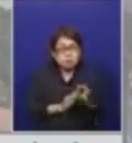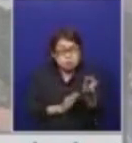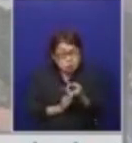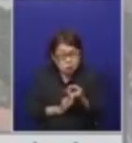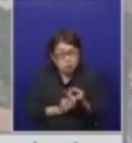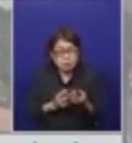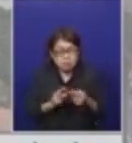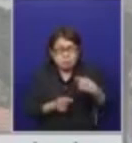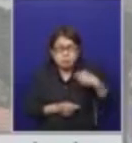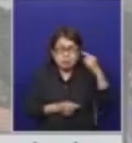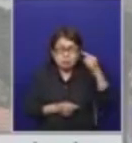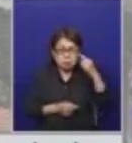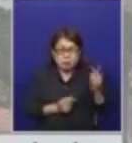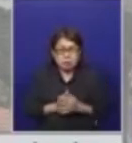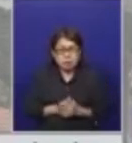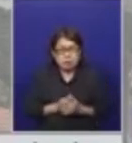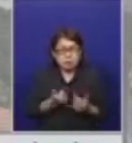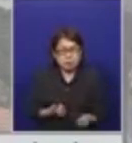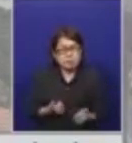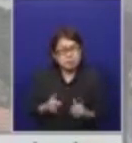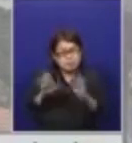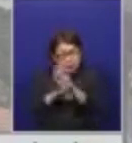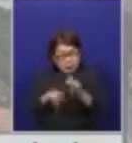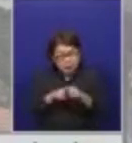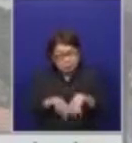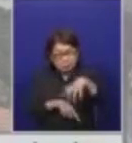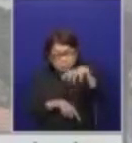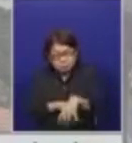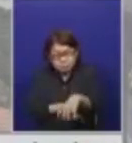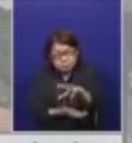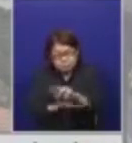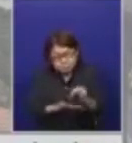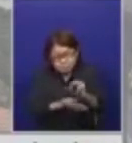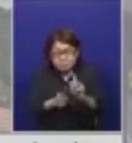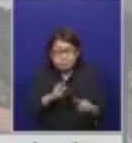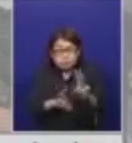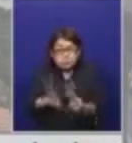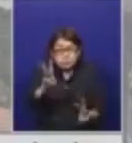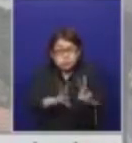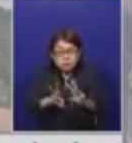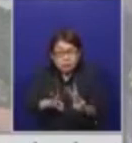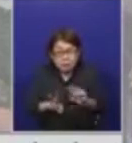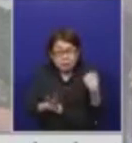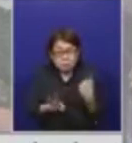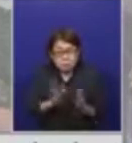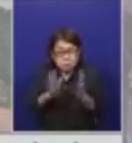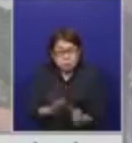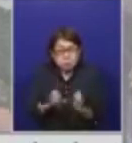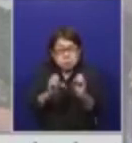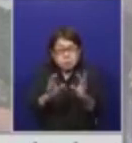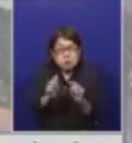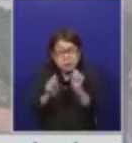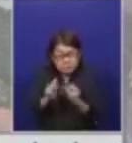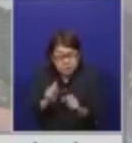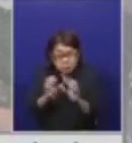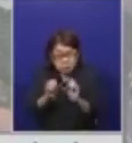ว่าน่าจะใช้รีสอร์ทอันนี้ให้มีประโยชน์นะครับเอาอาจารย์จากมหาลัยเหล่านี้นะครับใช้เวลาม